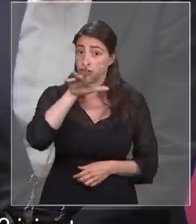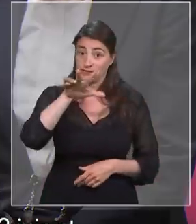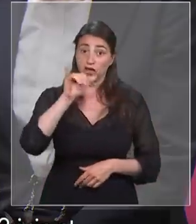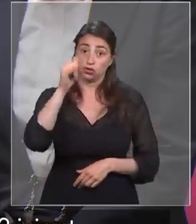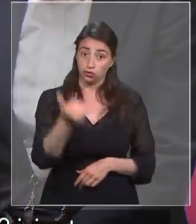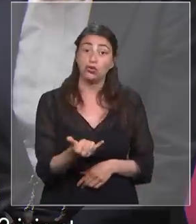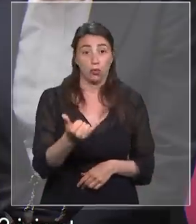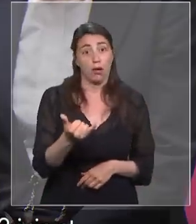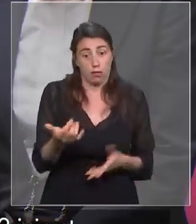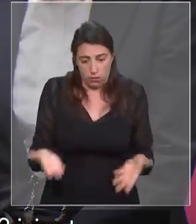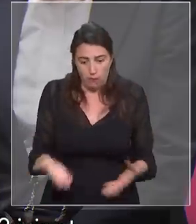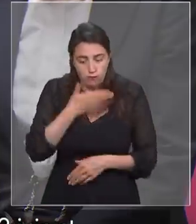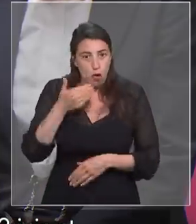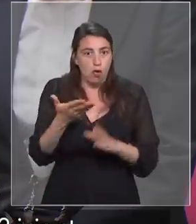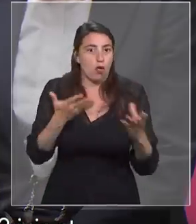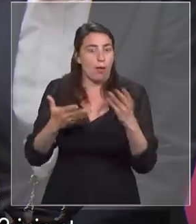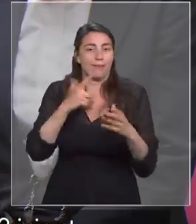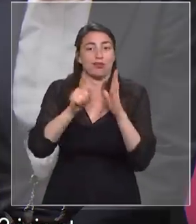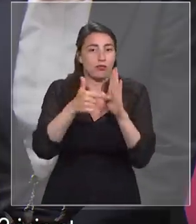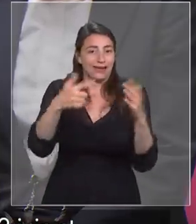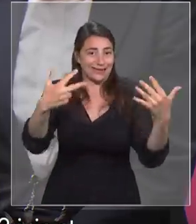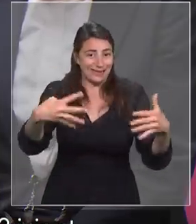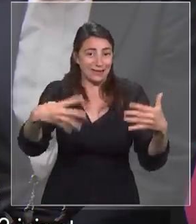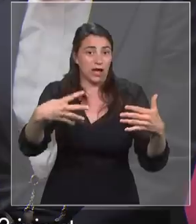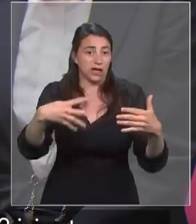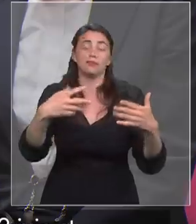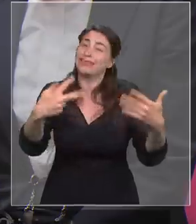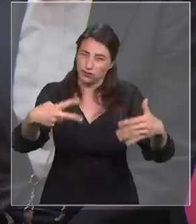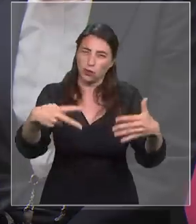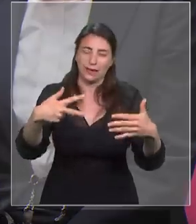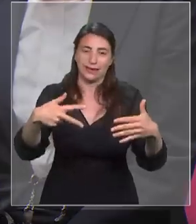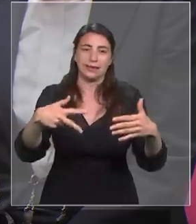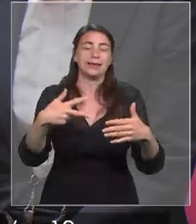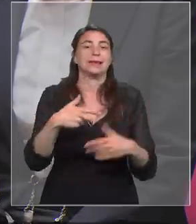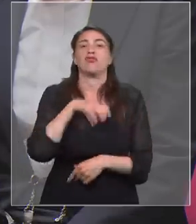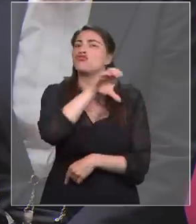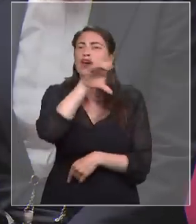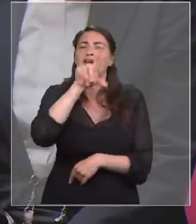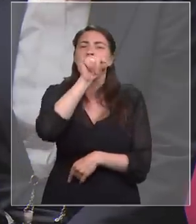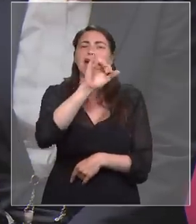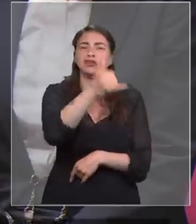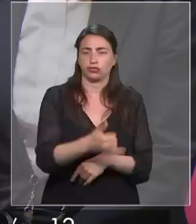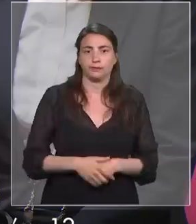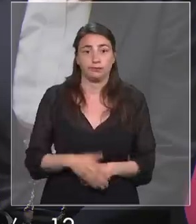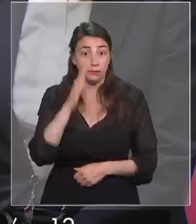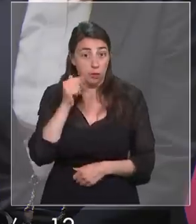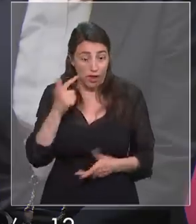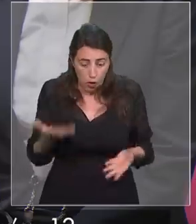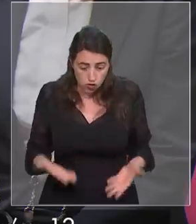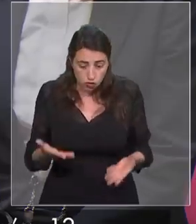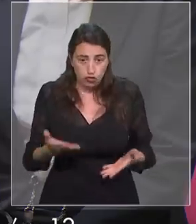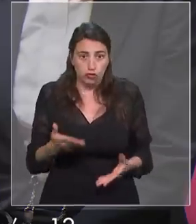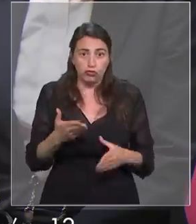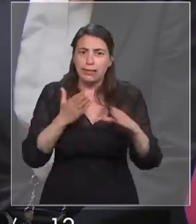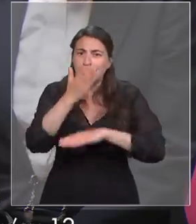contre 108 jours en 2018. Ce matin, il y avait plus de 3/4 des lycéens qui ont déjà reçu une